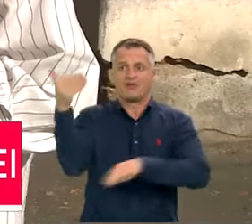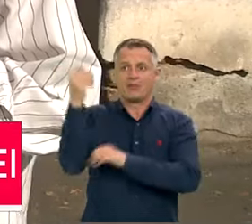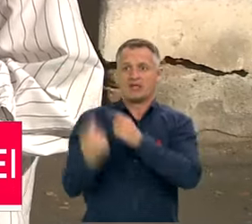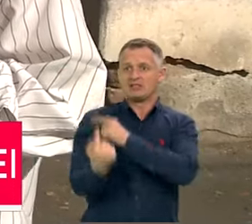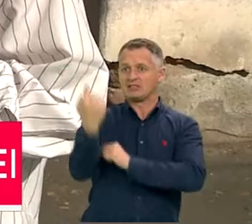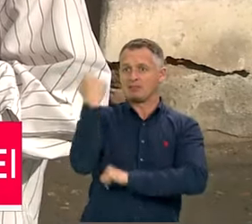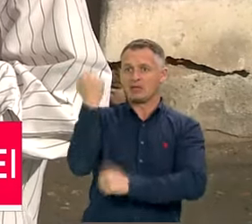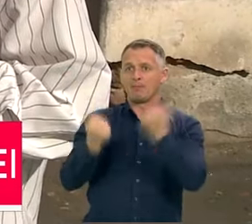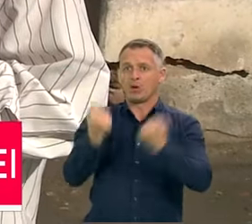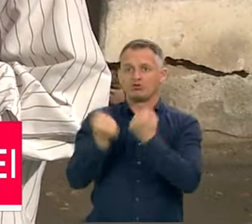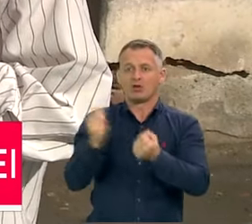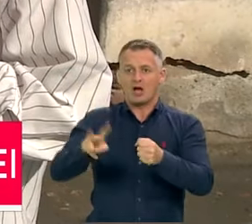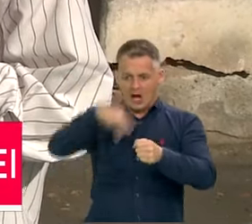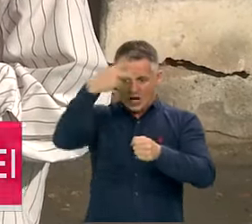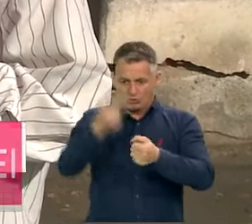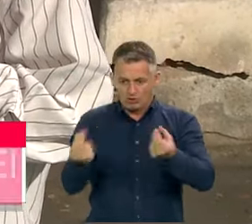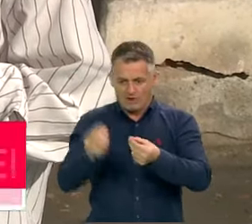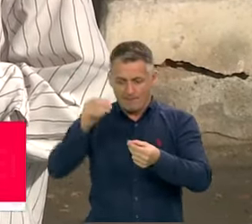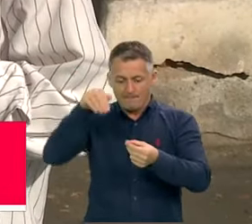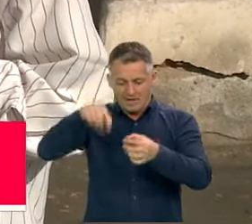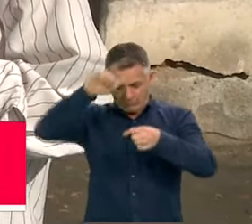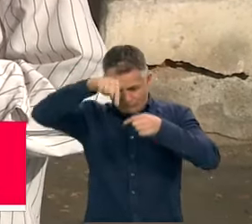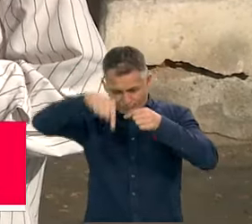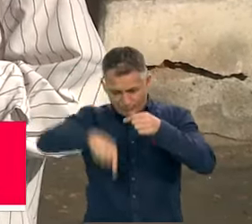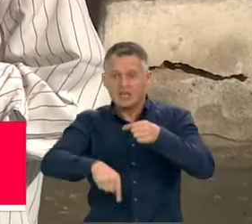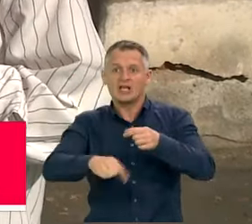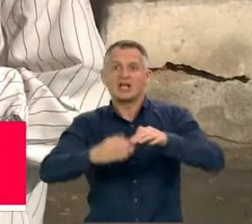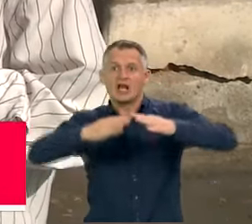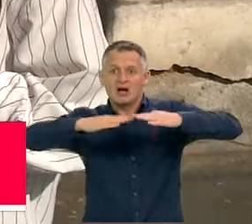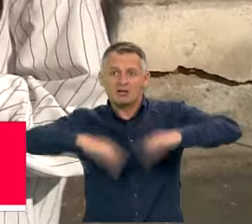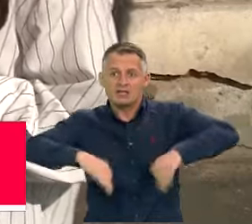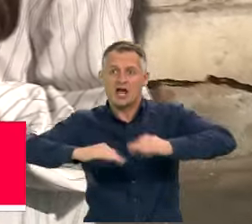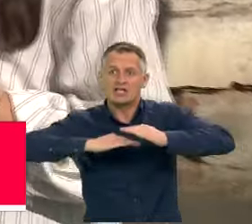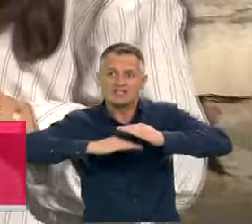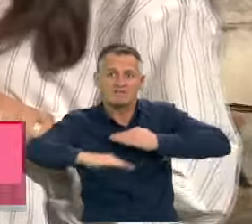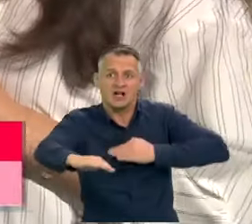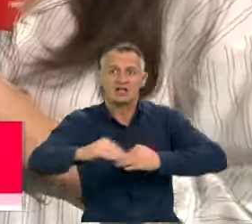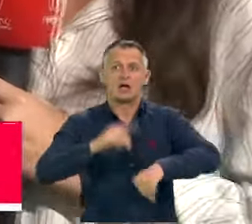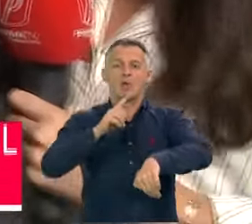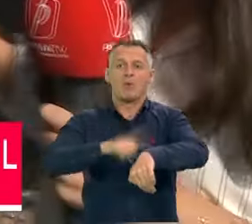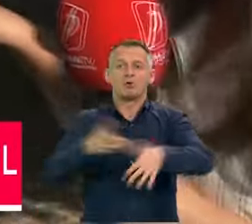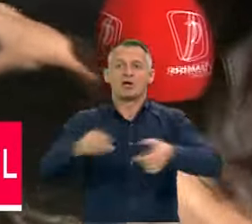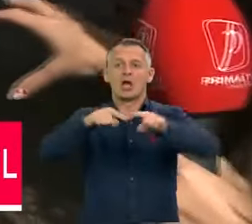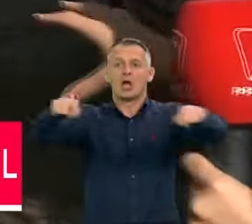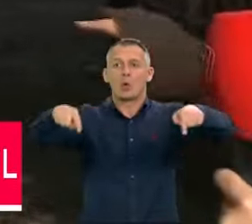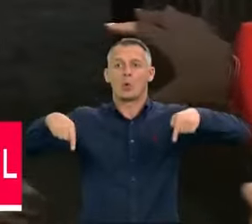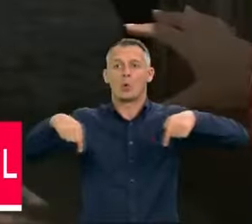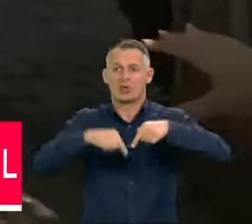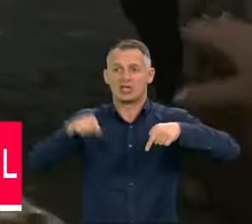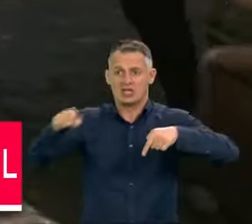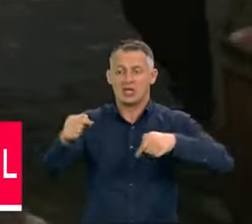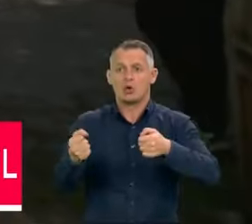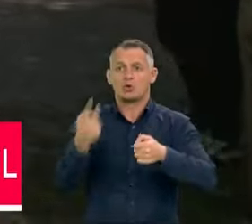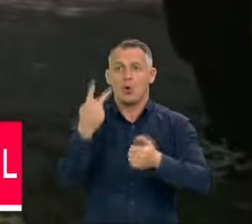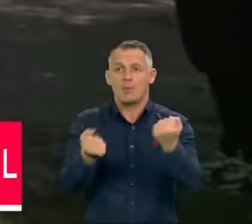nostru se află mașina care a căzut câțiva metri buni într un crater format în asfalt în momentul în care în curtea privată în care se aflau cele două